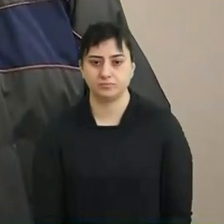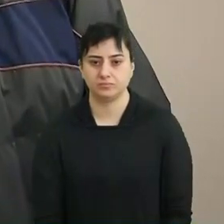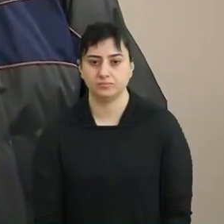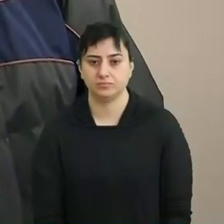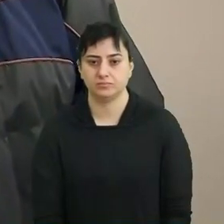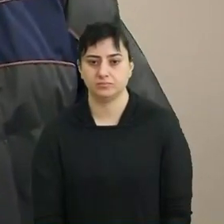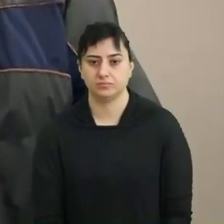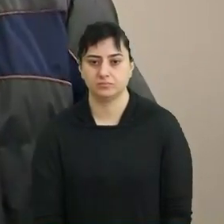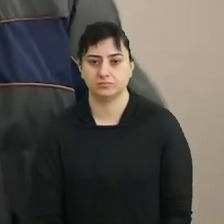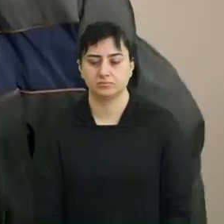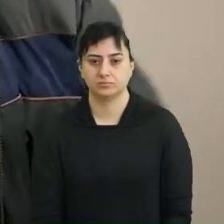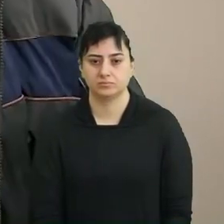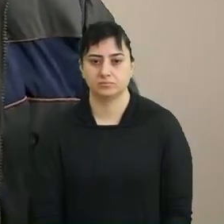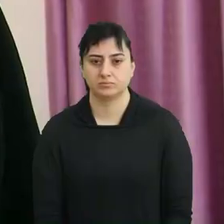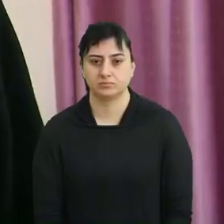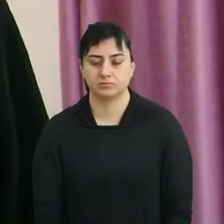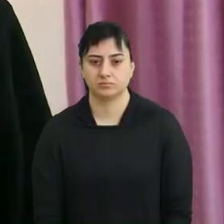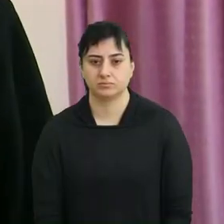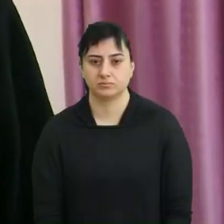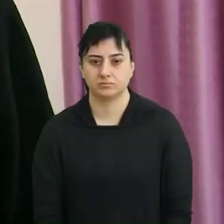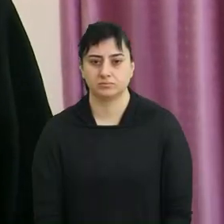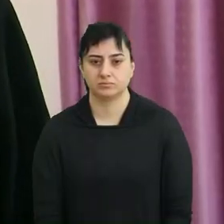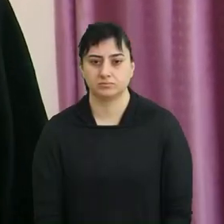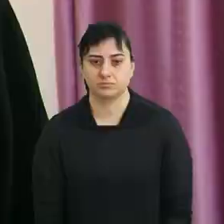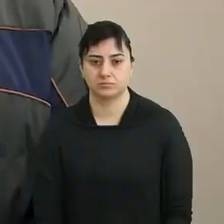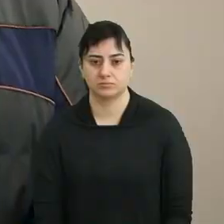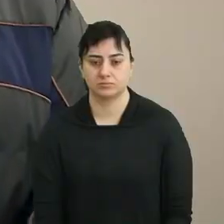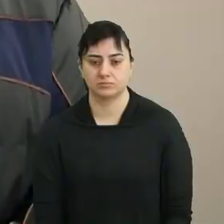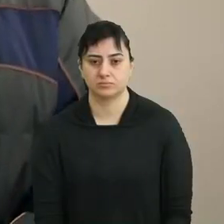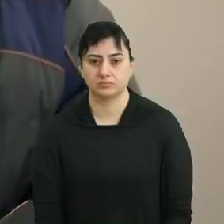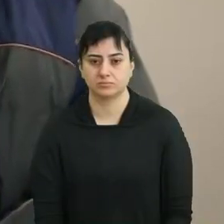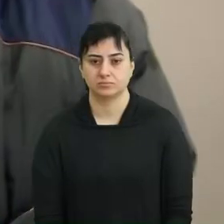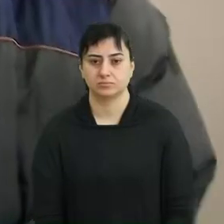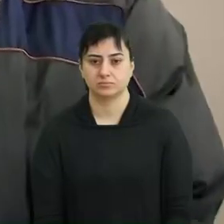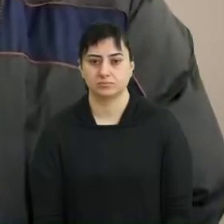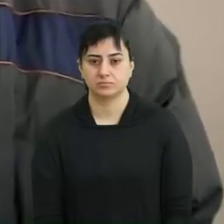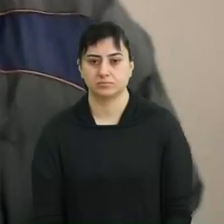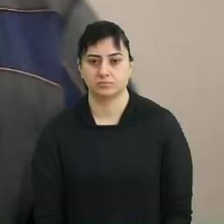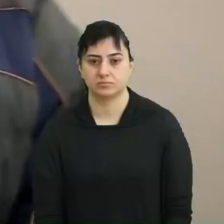attı sonra sol. Veysel göz ucuyla Şükrü'ye bakıyor. Şükrü cebinden